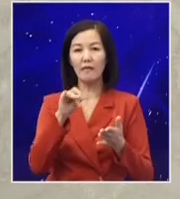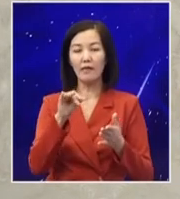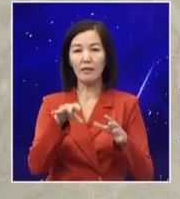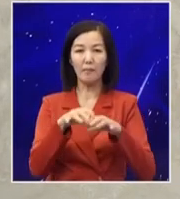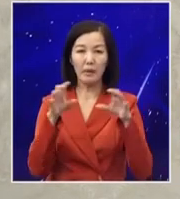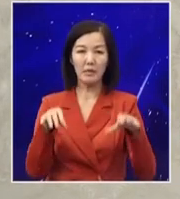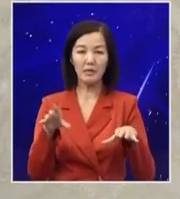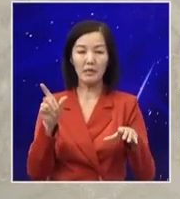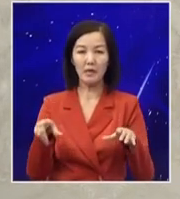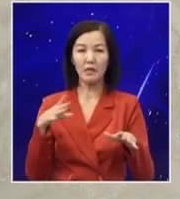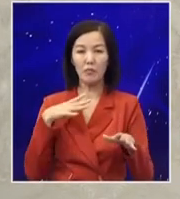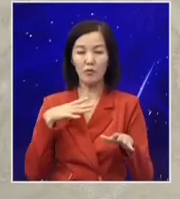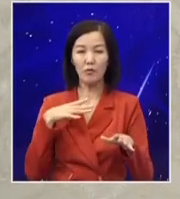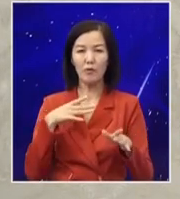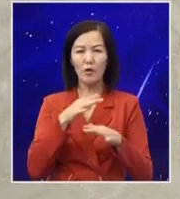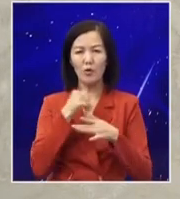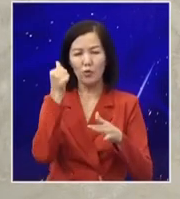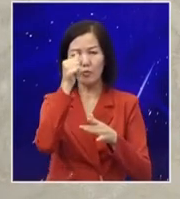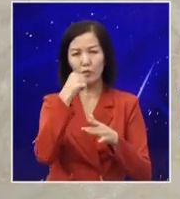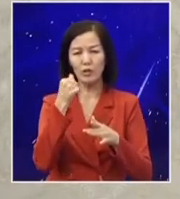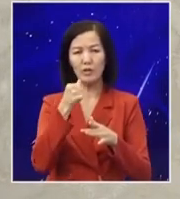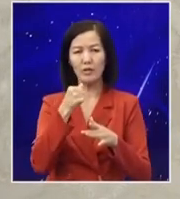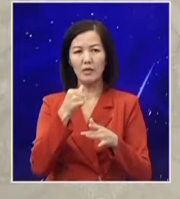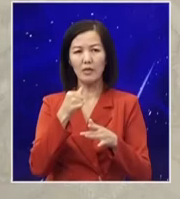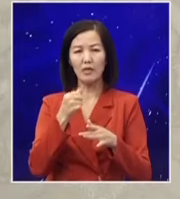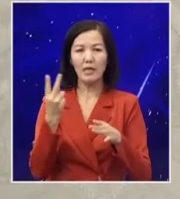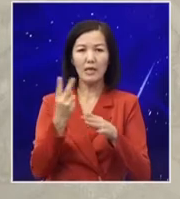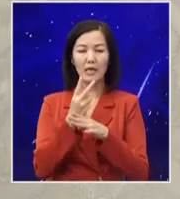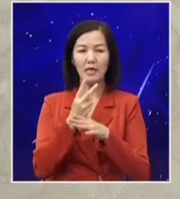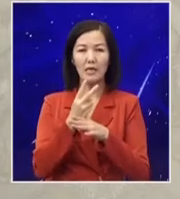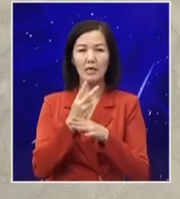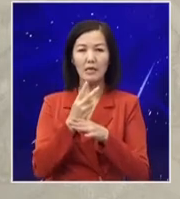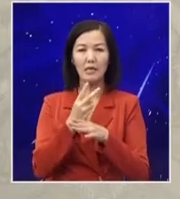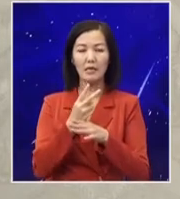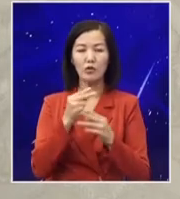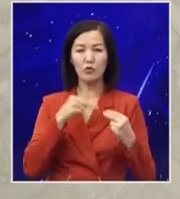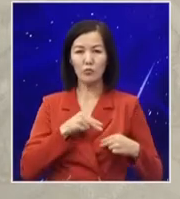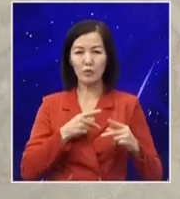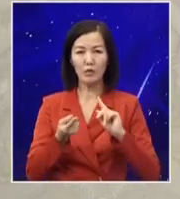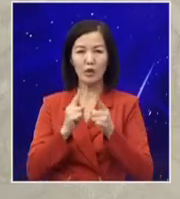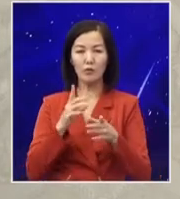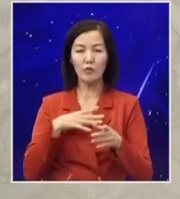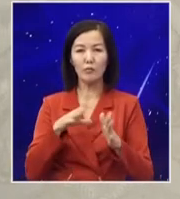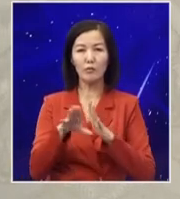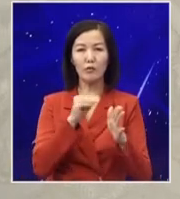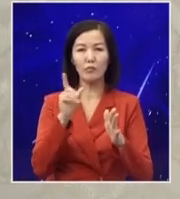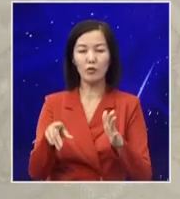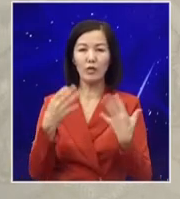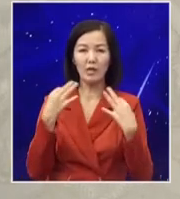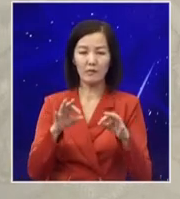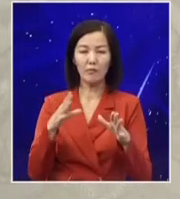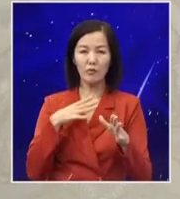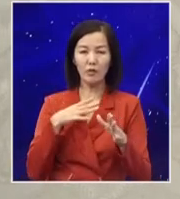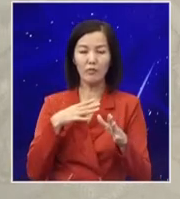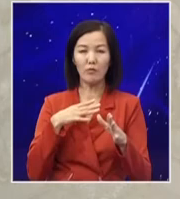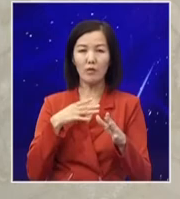болдым. Көп жылдар. Масихатқа екіріз барып, екіріз басқа жұмысқа ұстық. Бірісе депутат асвобождені, Верховный